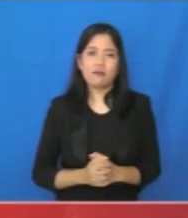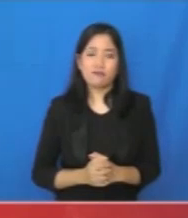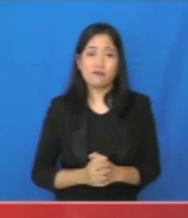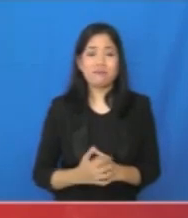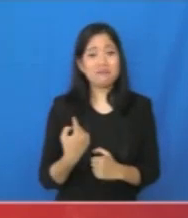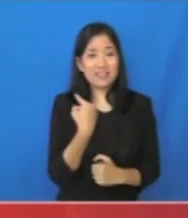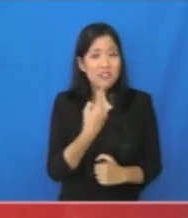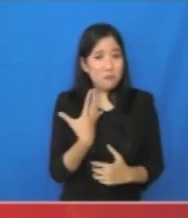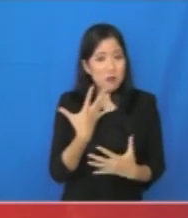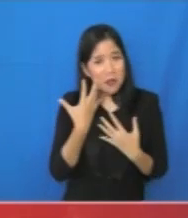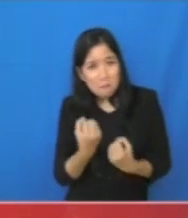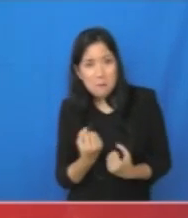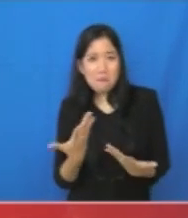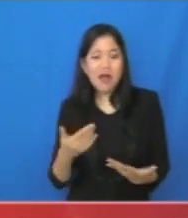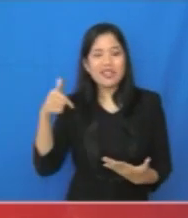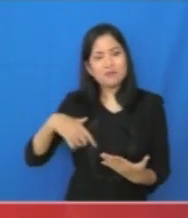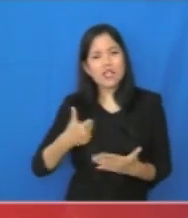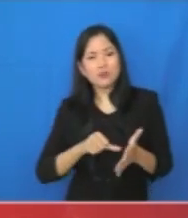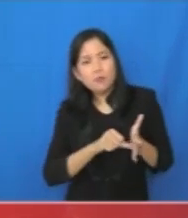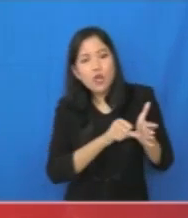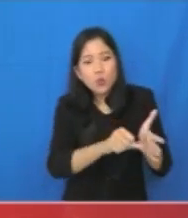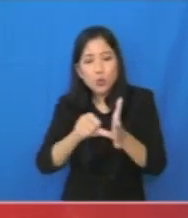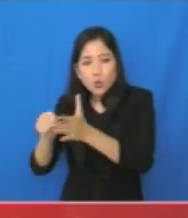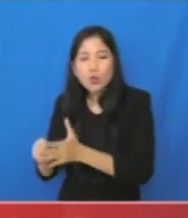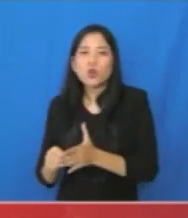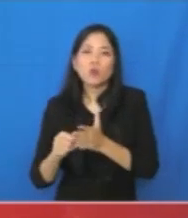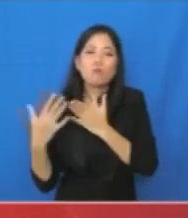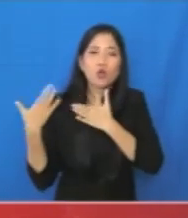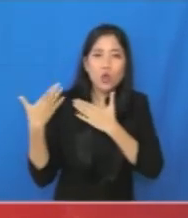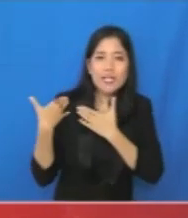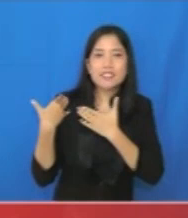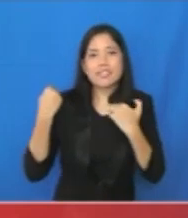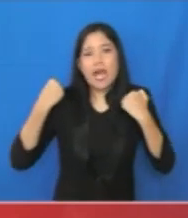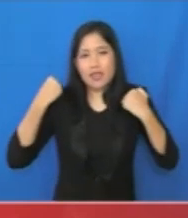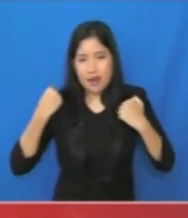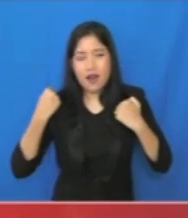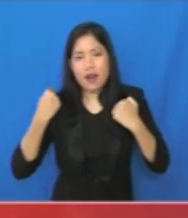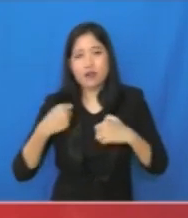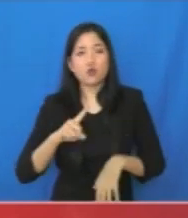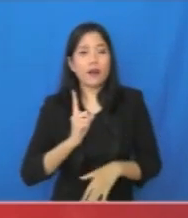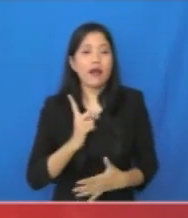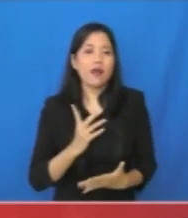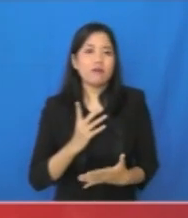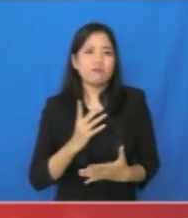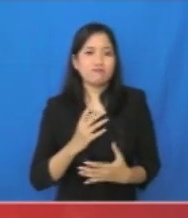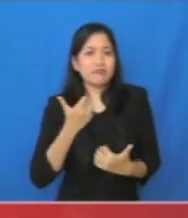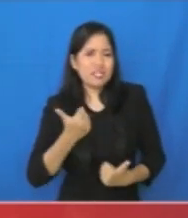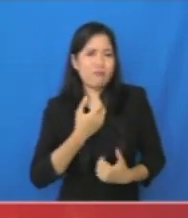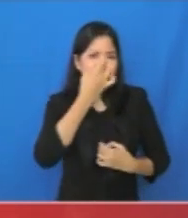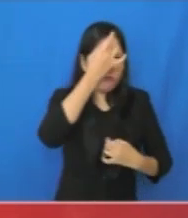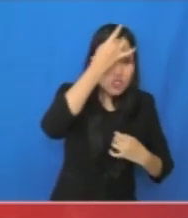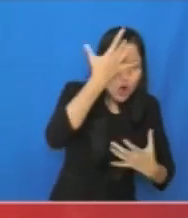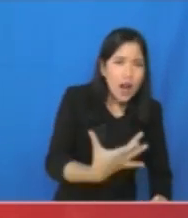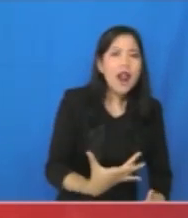ini akan membantu para petugas kesehatan agar bisa lebih profesional